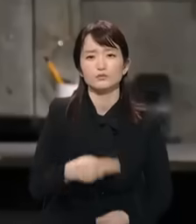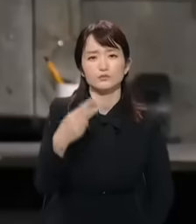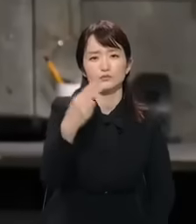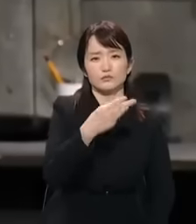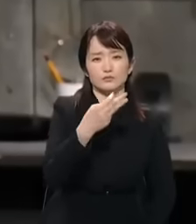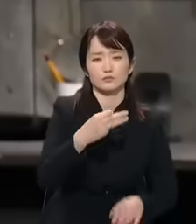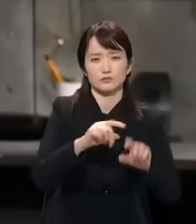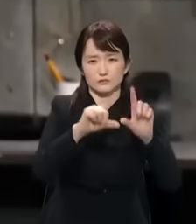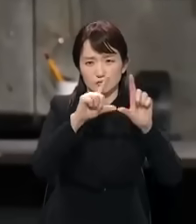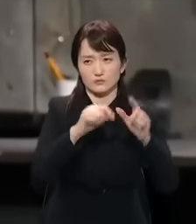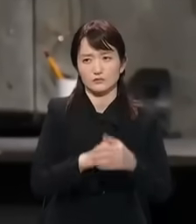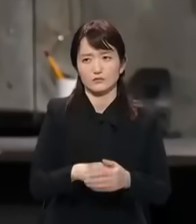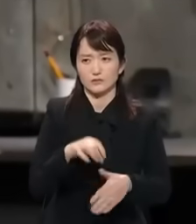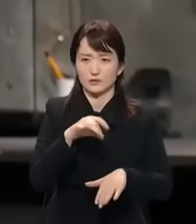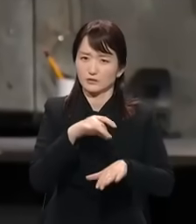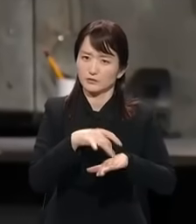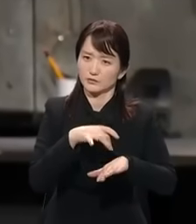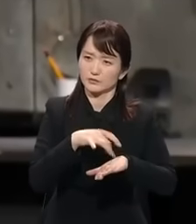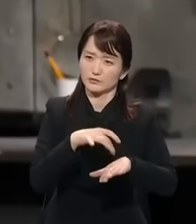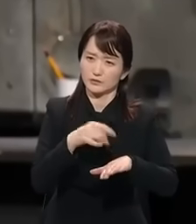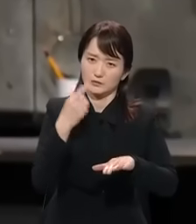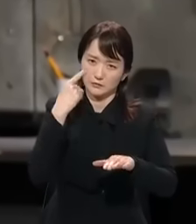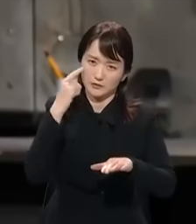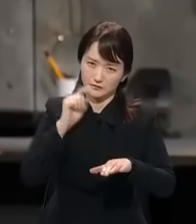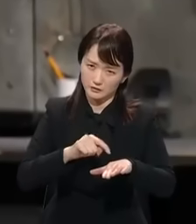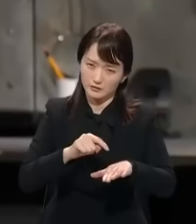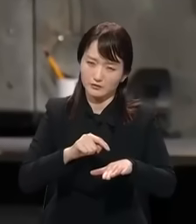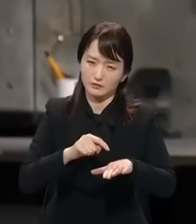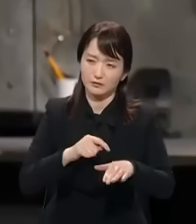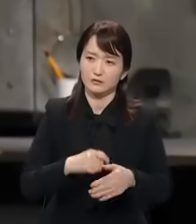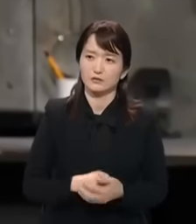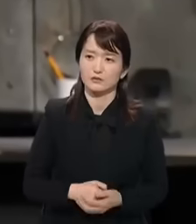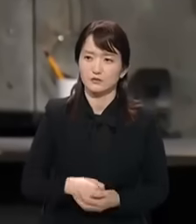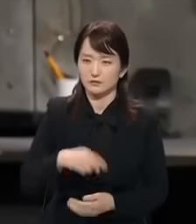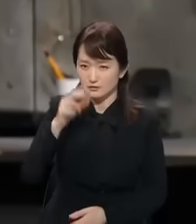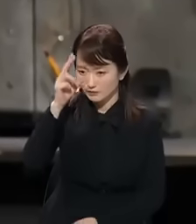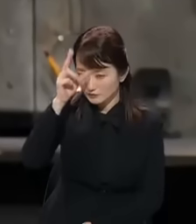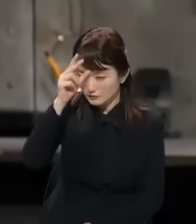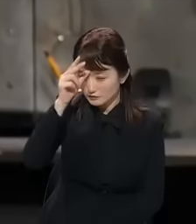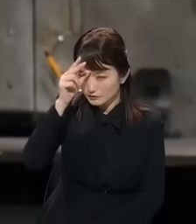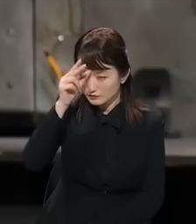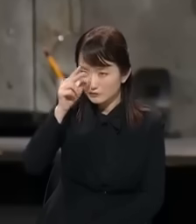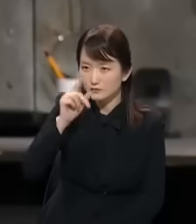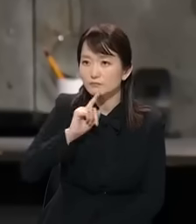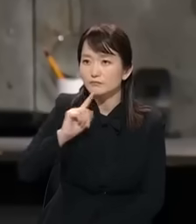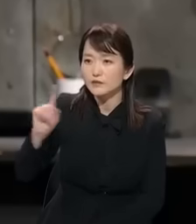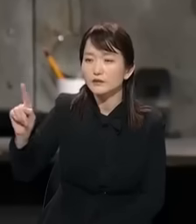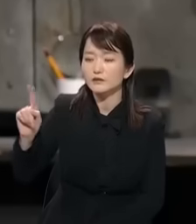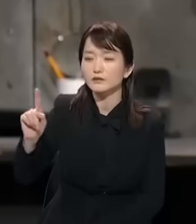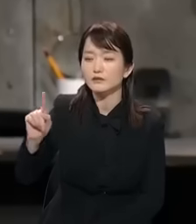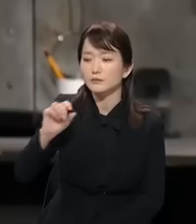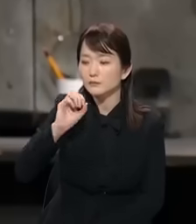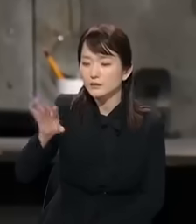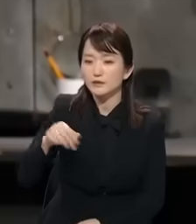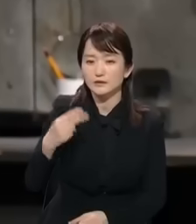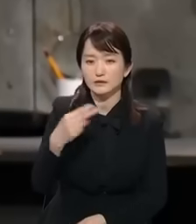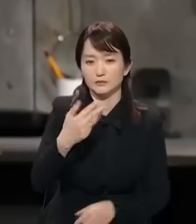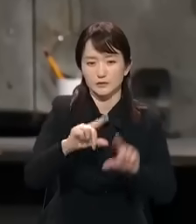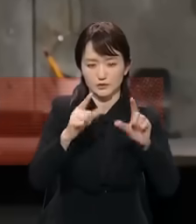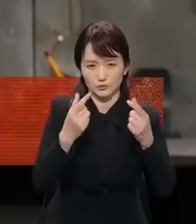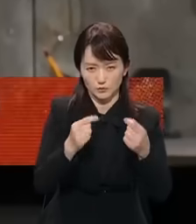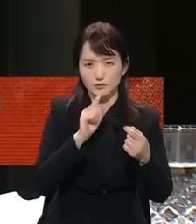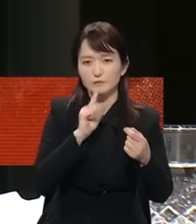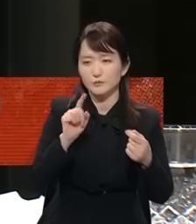2013년도 100골 발견됐을 때 이때 경찰한테 2008년도 똑같은 얘기를 했다고